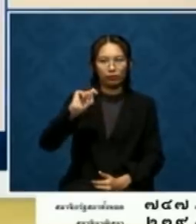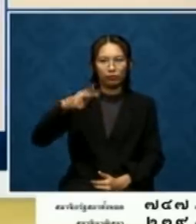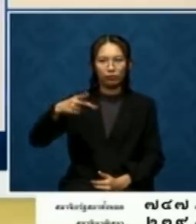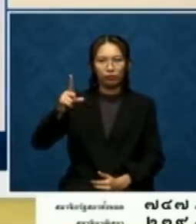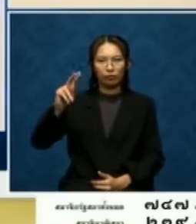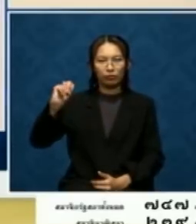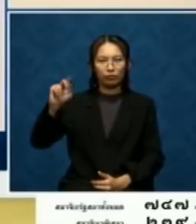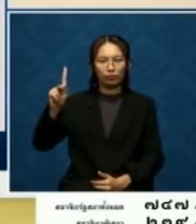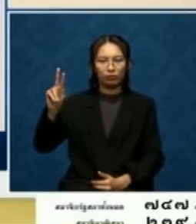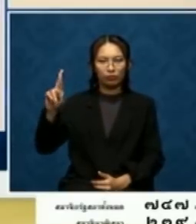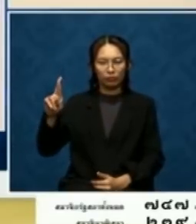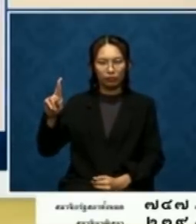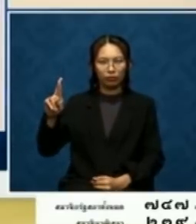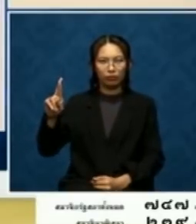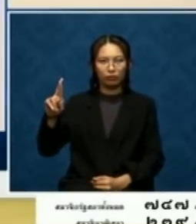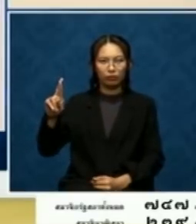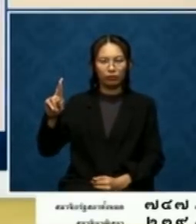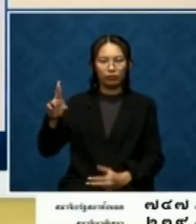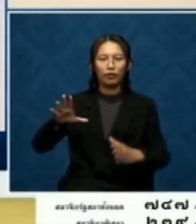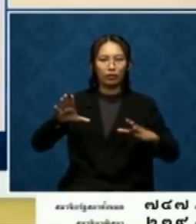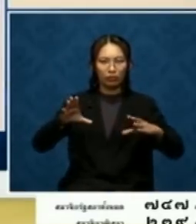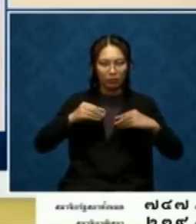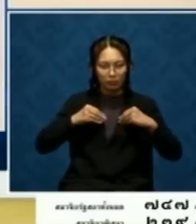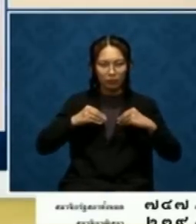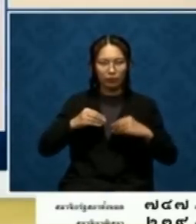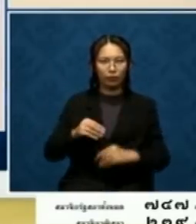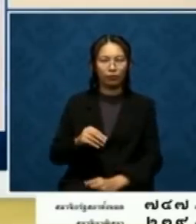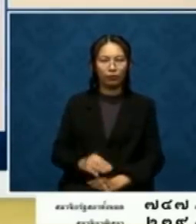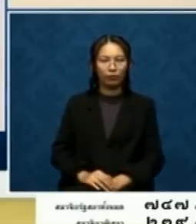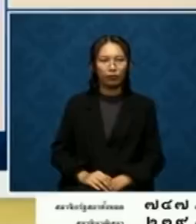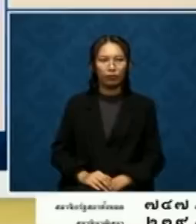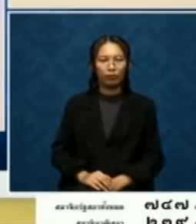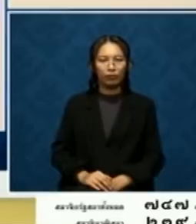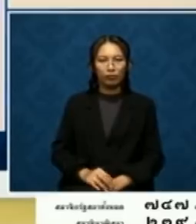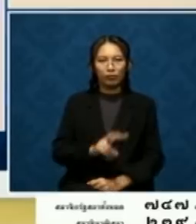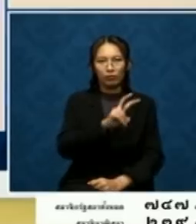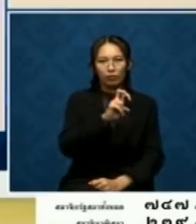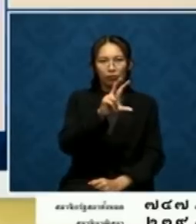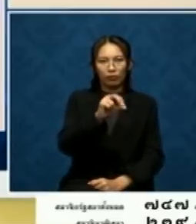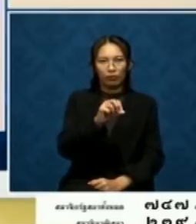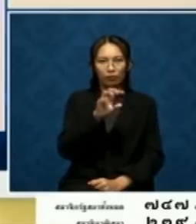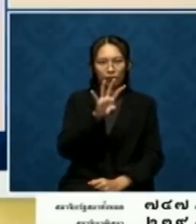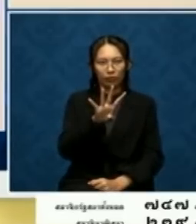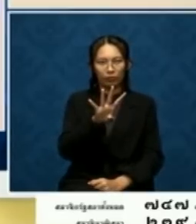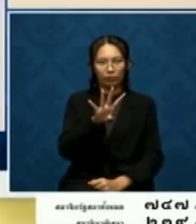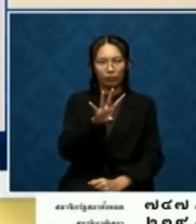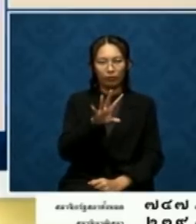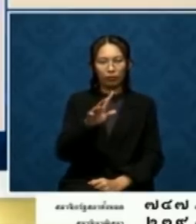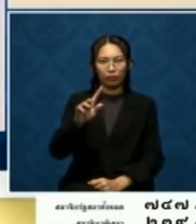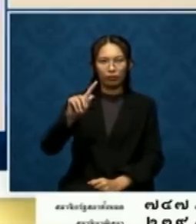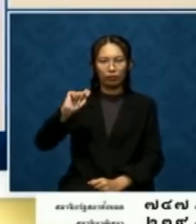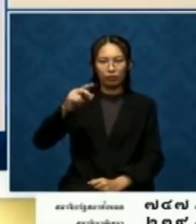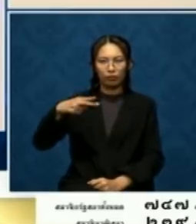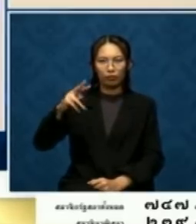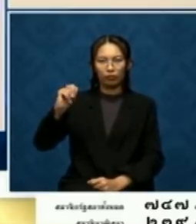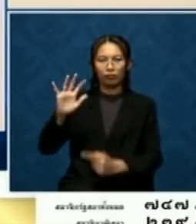ศรษฐกิจเพราะนี่คือนโยบายสำคัญเพื่อไทยที่เขาหวังว่าจะเอามาฟื้นฟูความเชื่อมั่นความนิยมของพรรคเนี่ยให้กลับมาได้นะครับ ดิจิทัลว